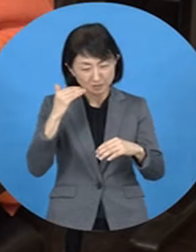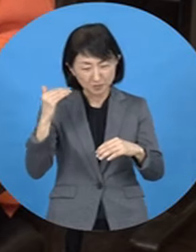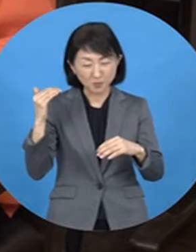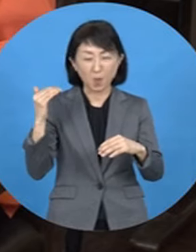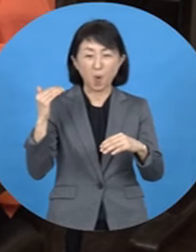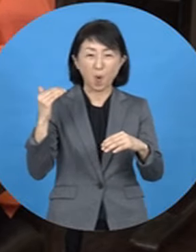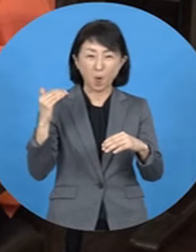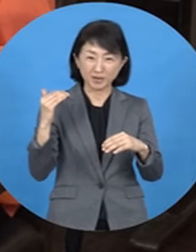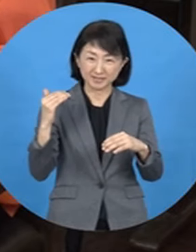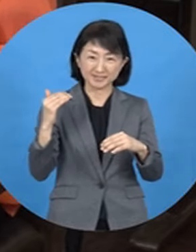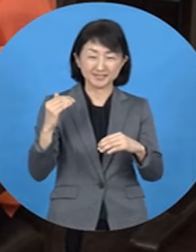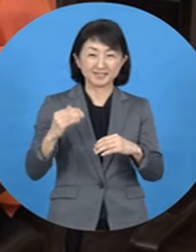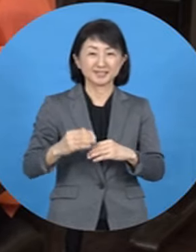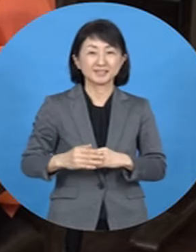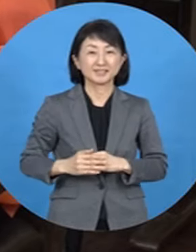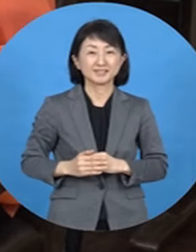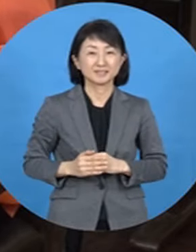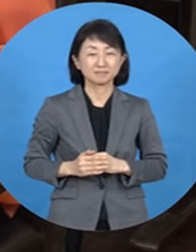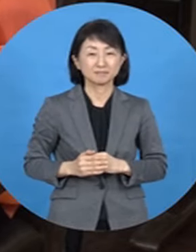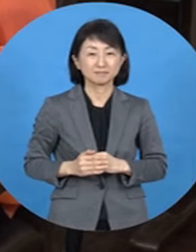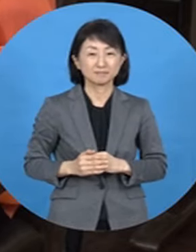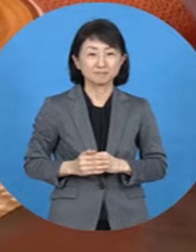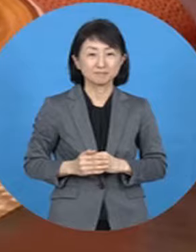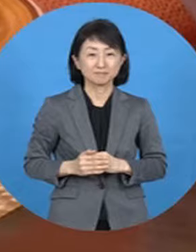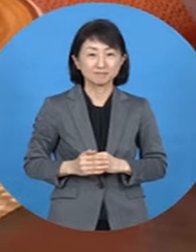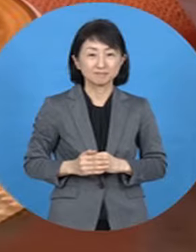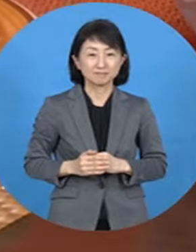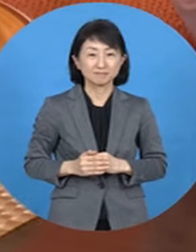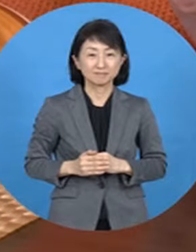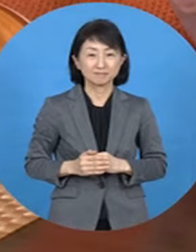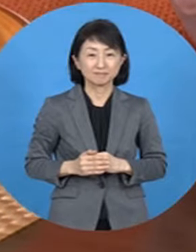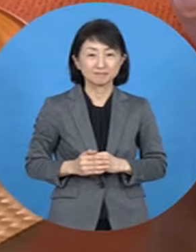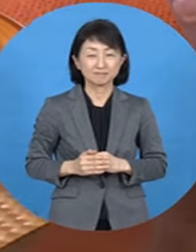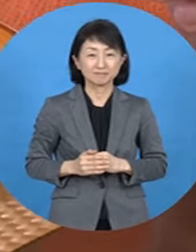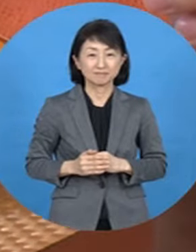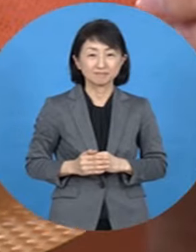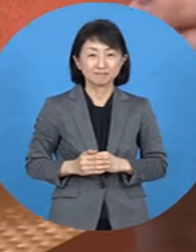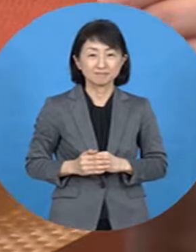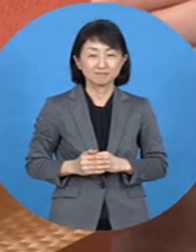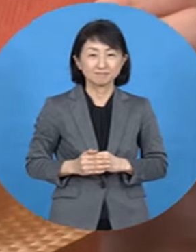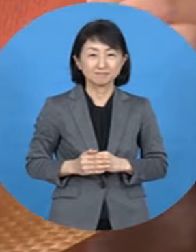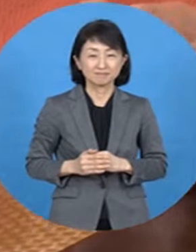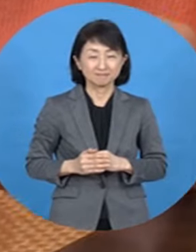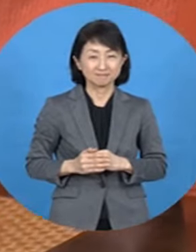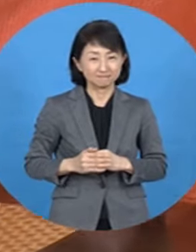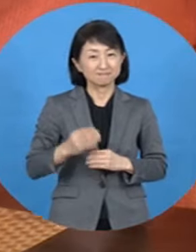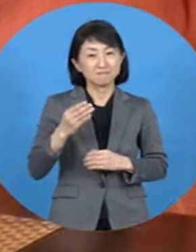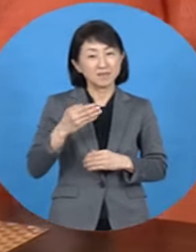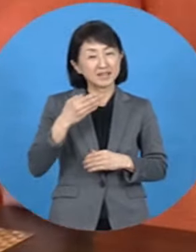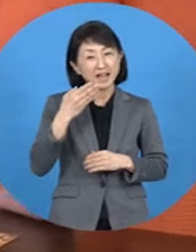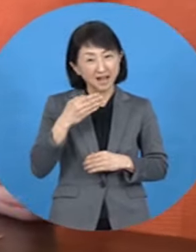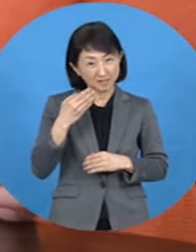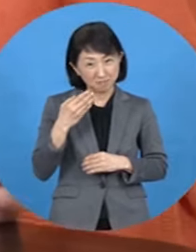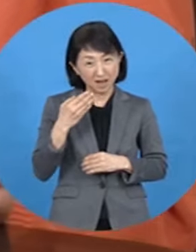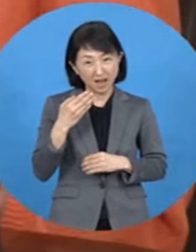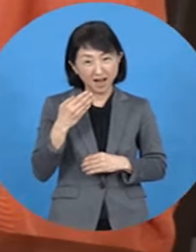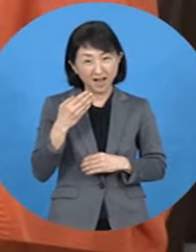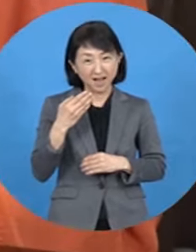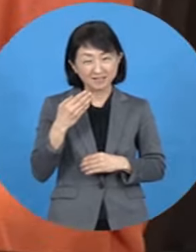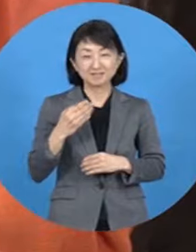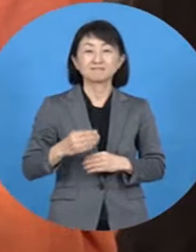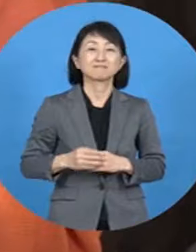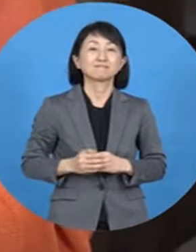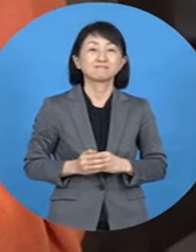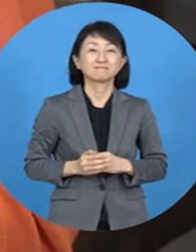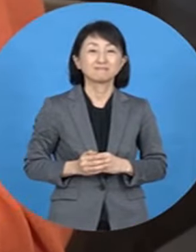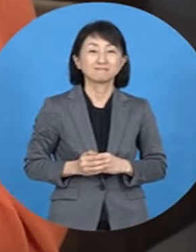華になりますよね。 ありがとうございます。 美味しそうです。 ボリュームたっぷりのカレー、いただきます。 いただ